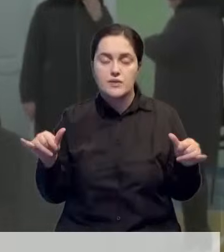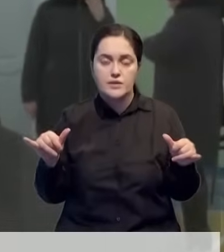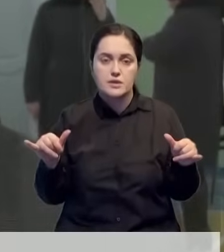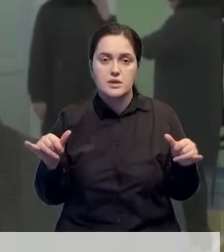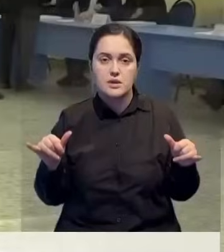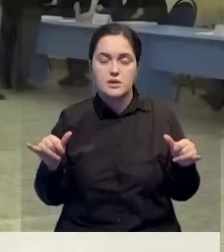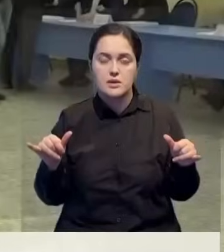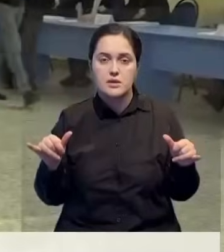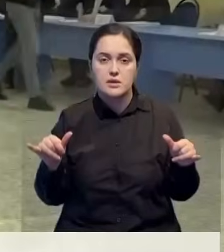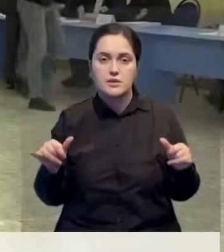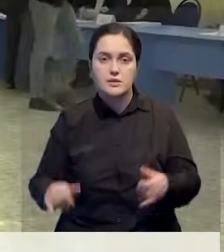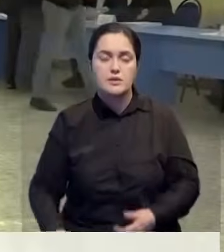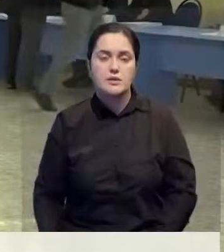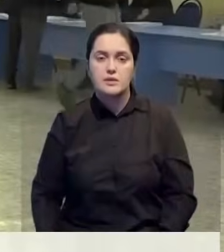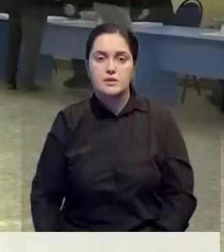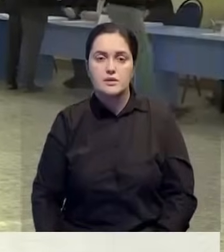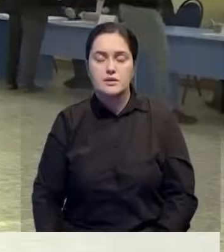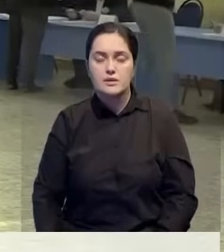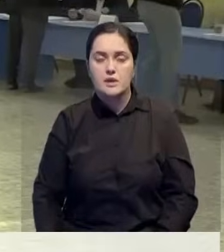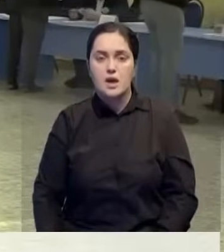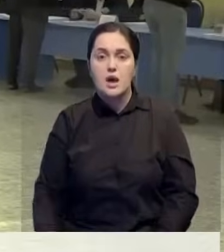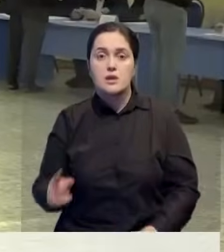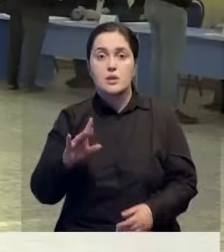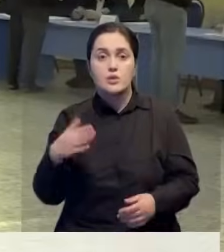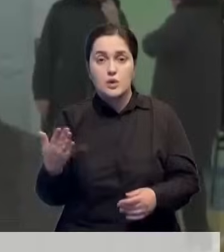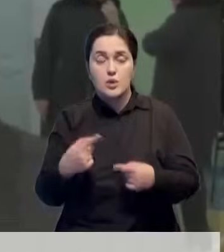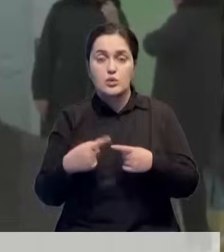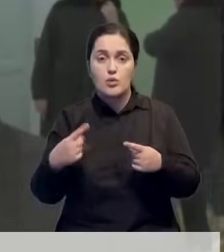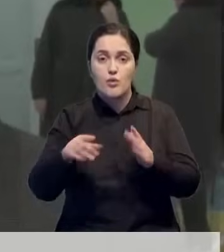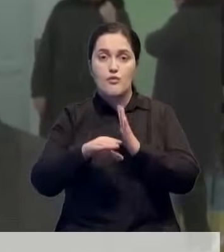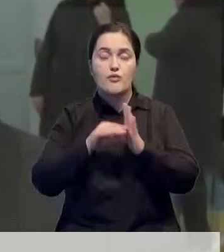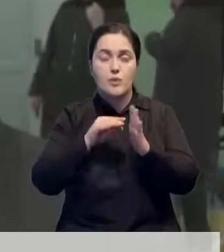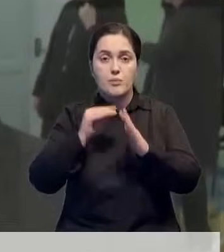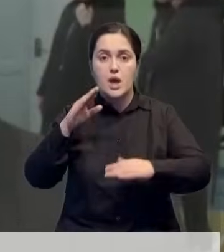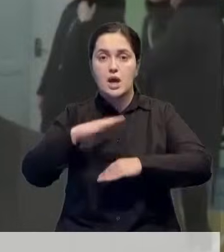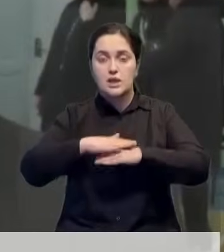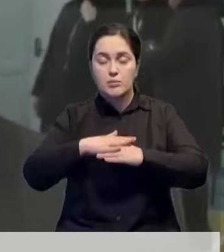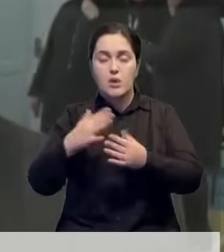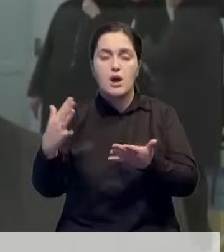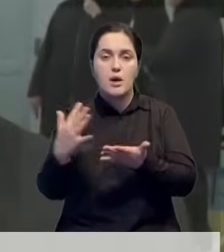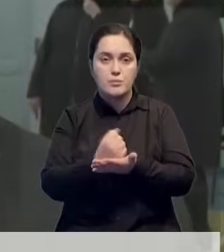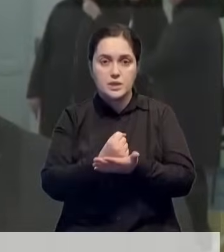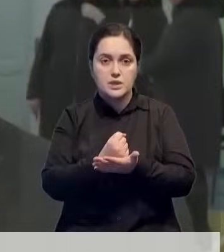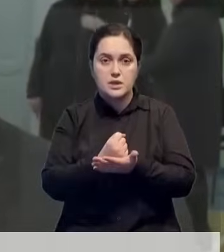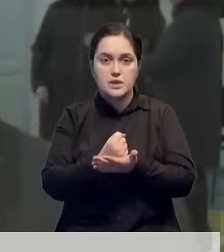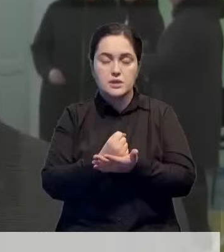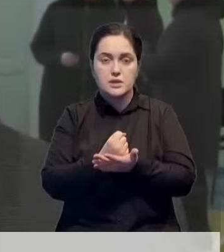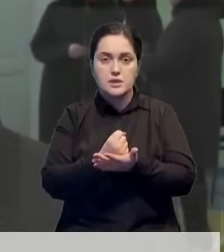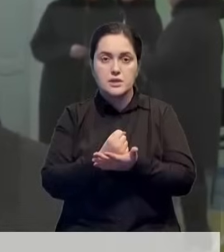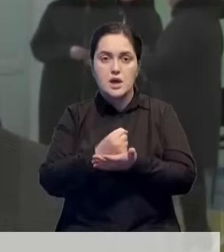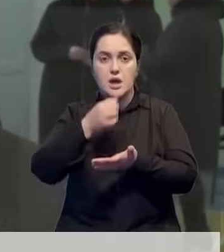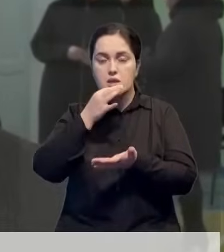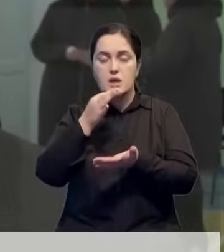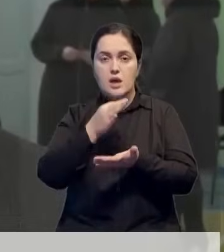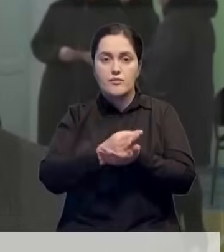города в ближайшие 4 года. С одной стороны. С другой стороны, выборы акима определят, безусловно, некую ответственность